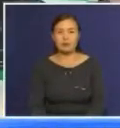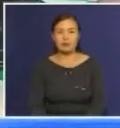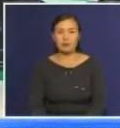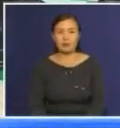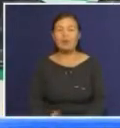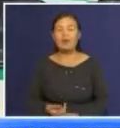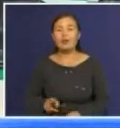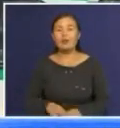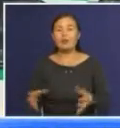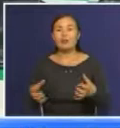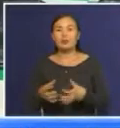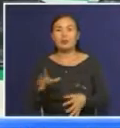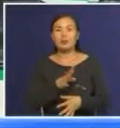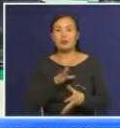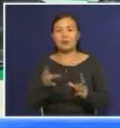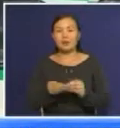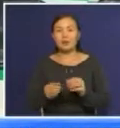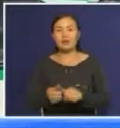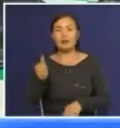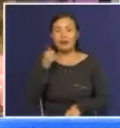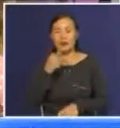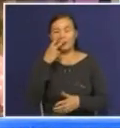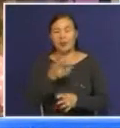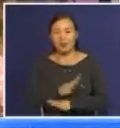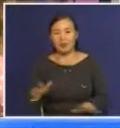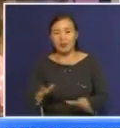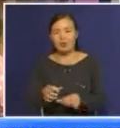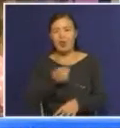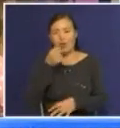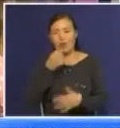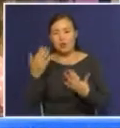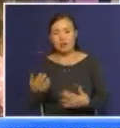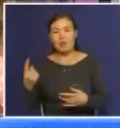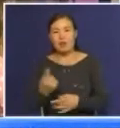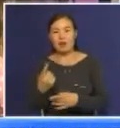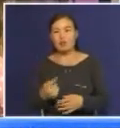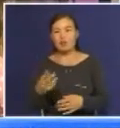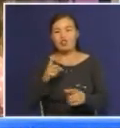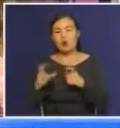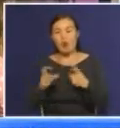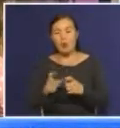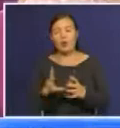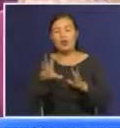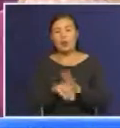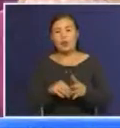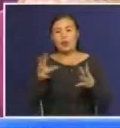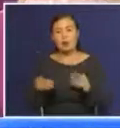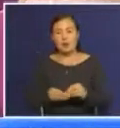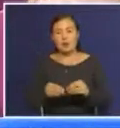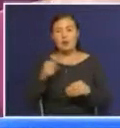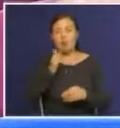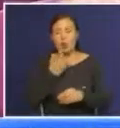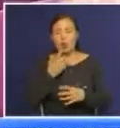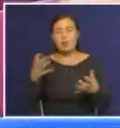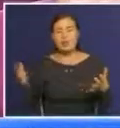Это братья Тасмухановы, Алан и Назар. Несмотря на юный возраст, они имеют первый разряд по шахматам. За их плечами всевозможные турниры